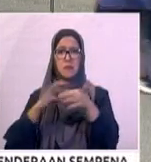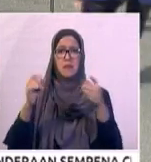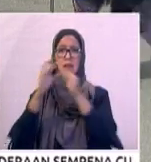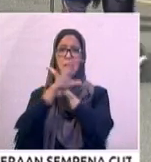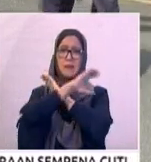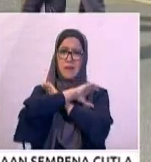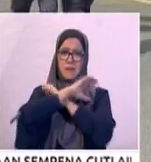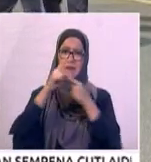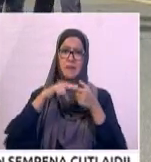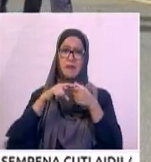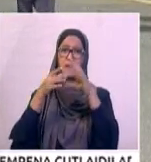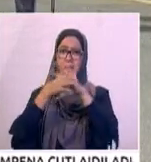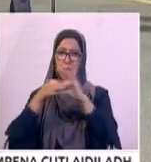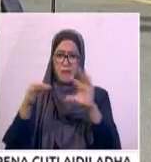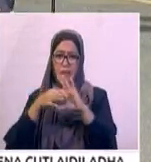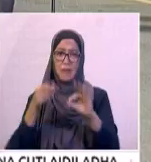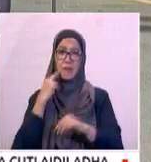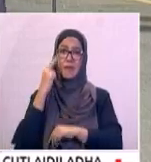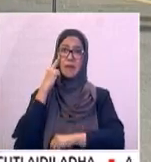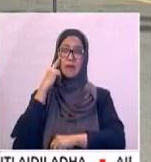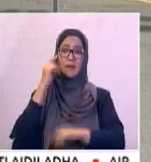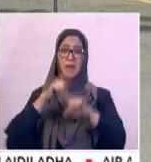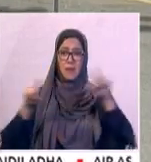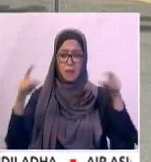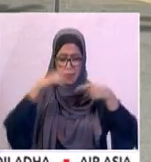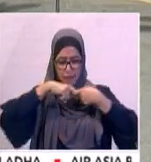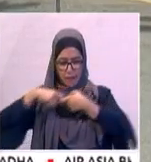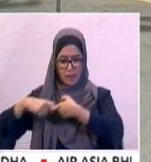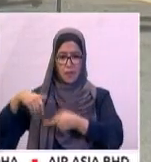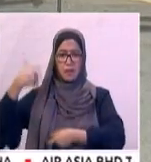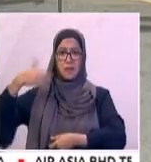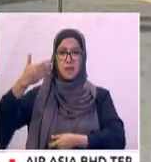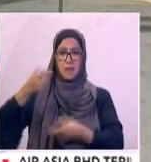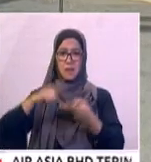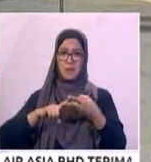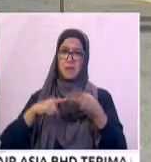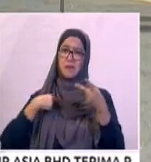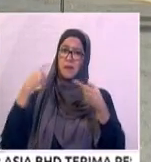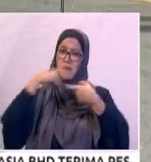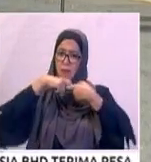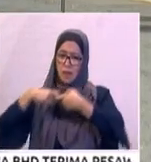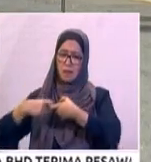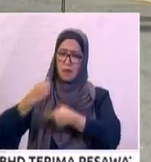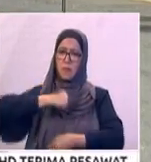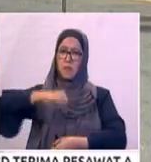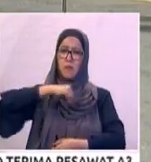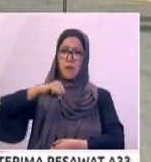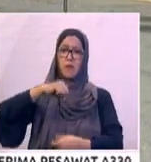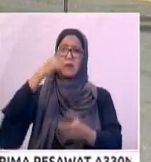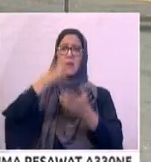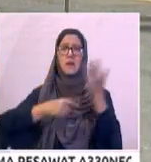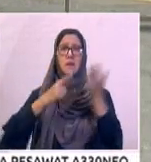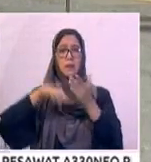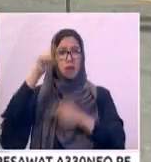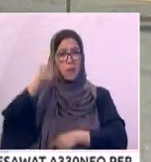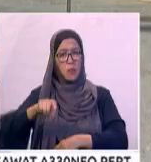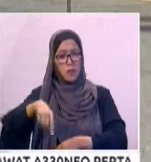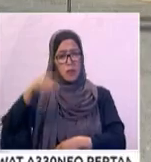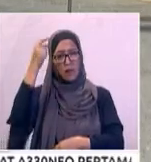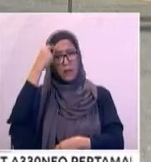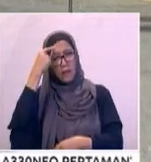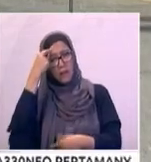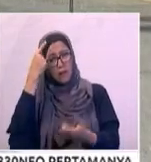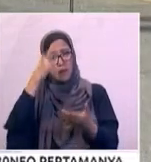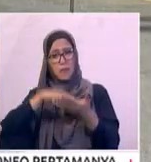kan. Tapi yang novel berkaitan dengan sejarah ni, berkaitan dengan perjuangan ni, berkaitan dengan apa yang kita harus fikir, siapa orang yang